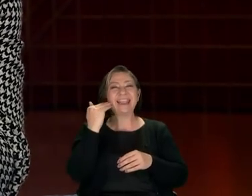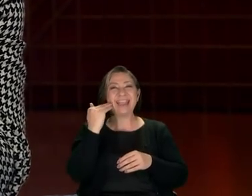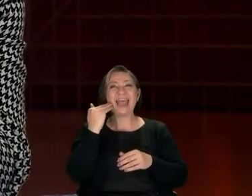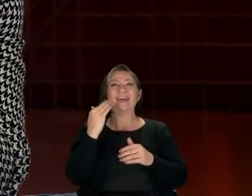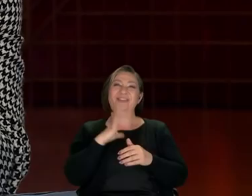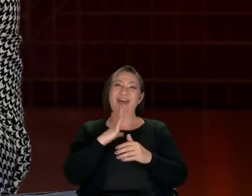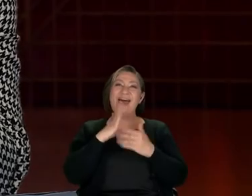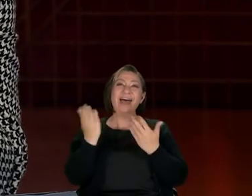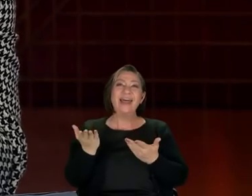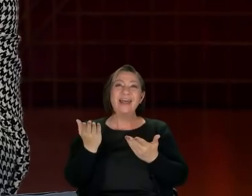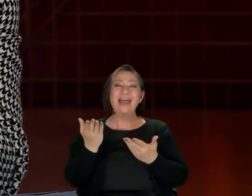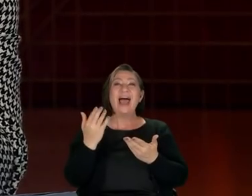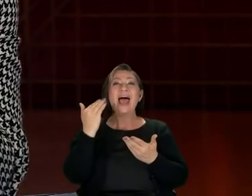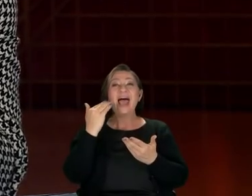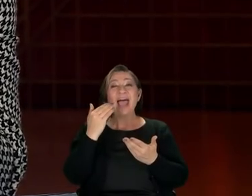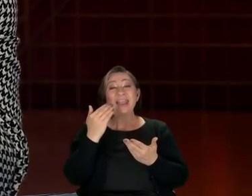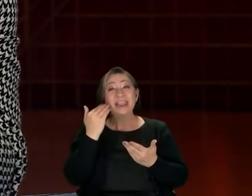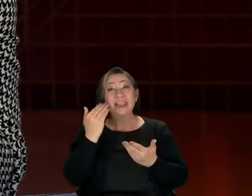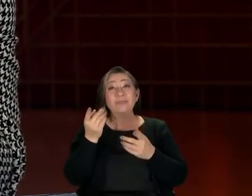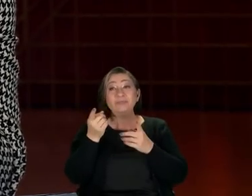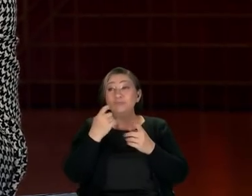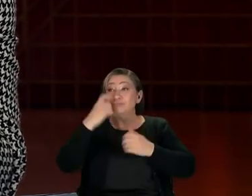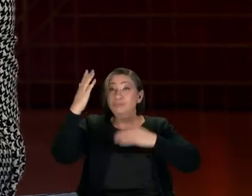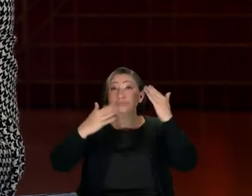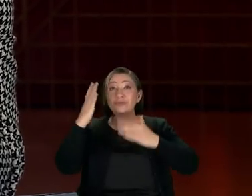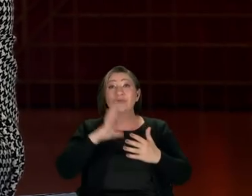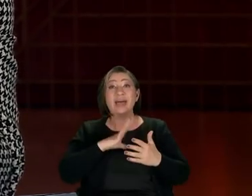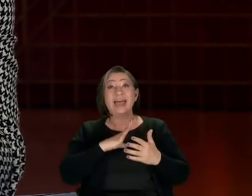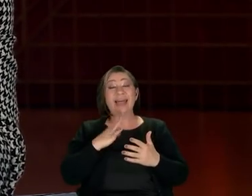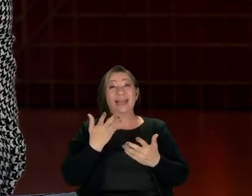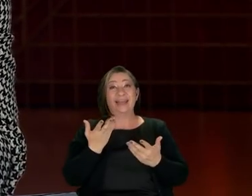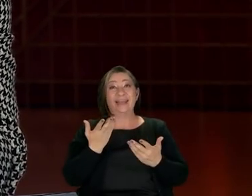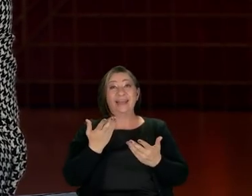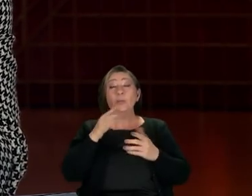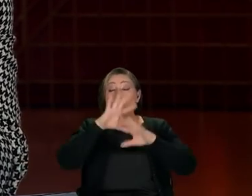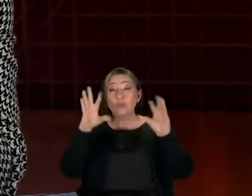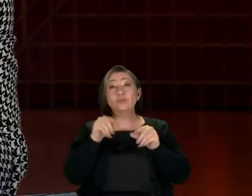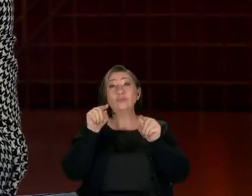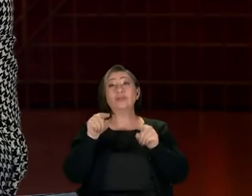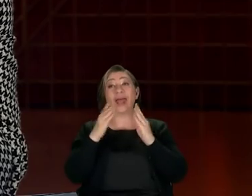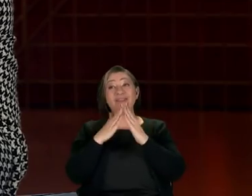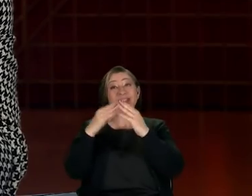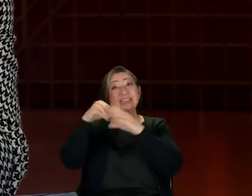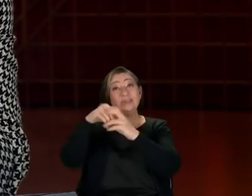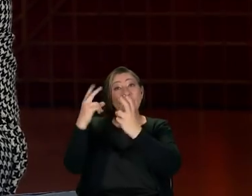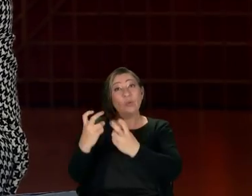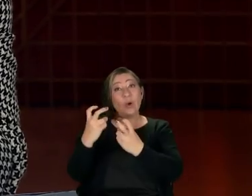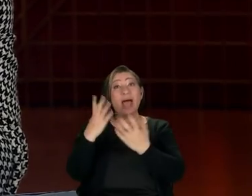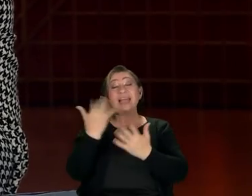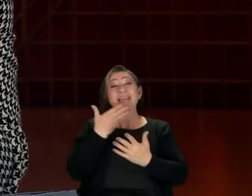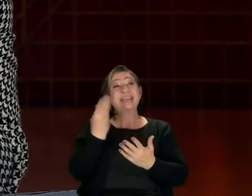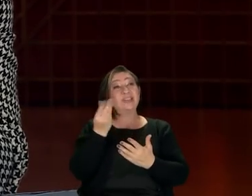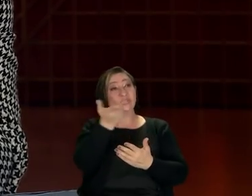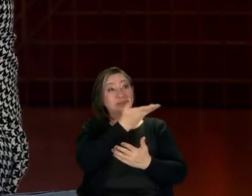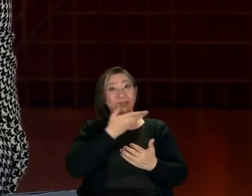büyük ebeveynleri var. Yani bir anneanneler, dedeler, nineler, bütün komşular. Bunlar komşular, bütün bunlar evlerde. Hangi genç